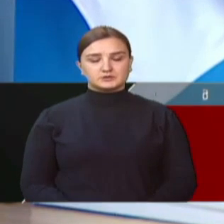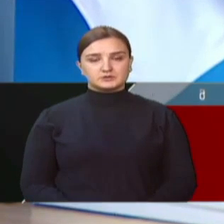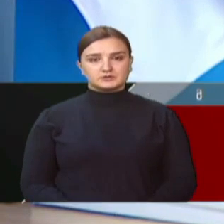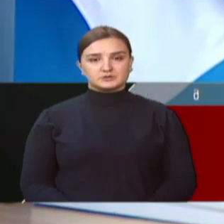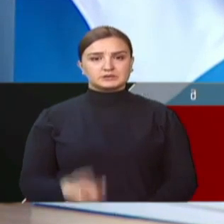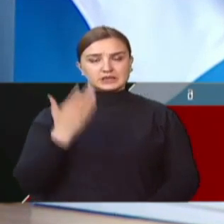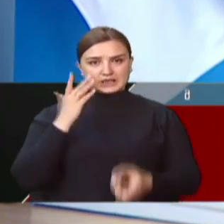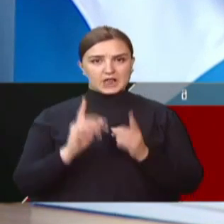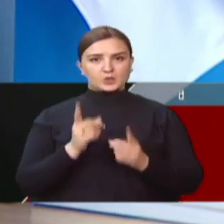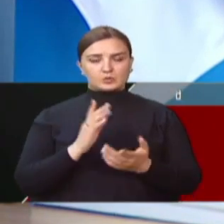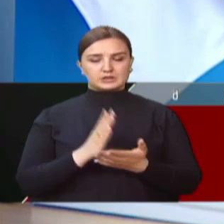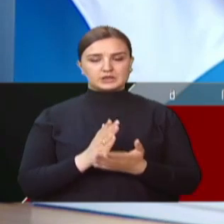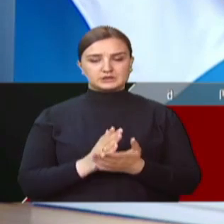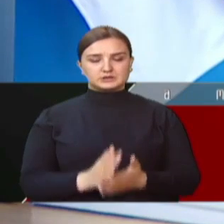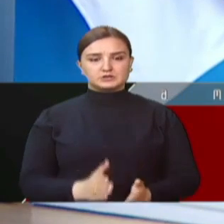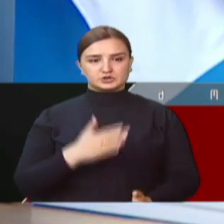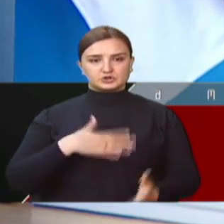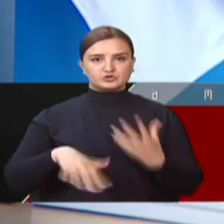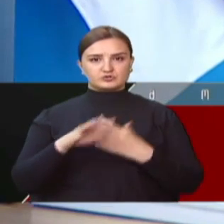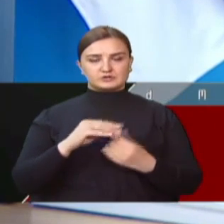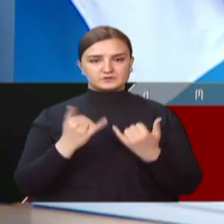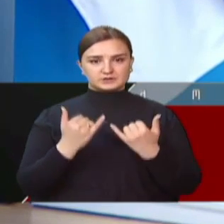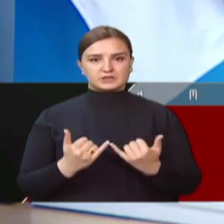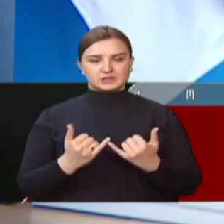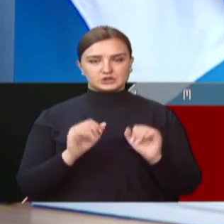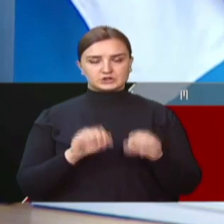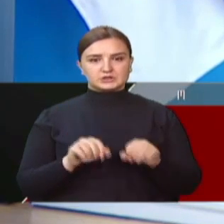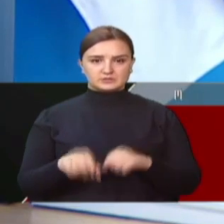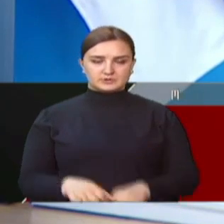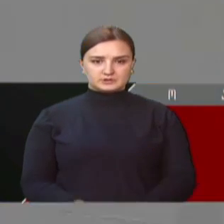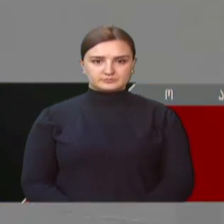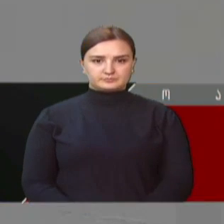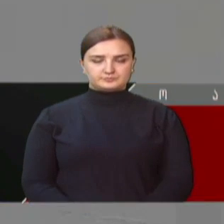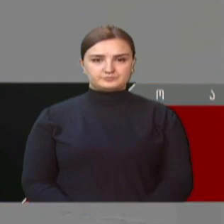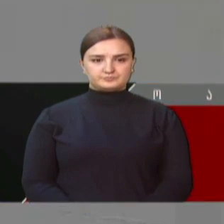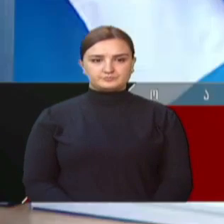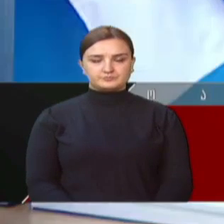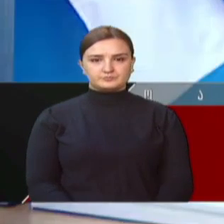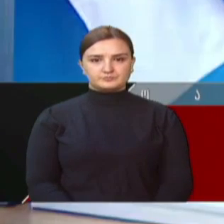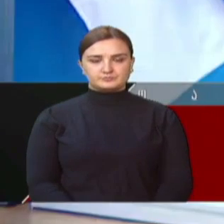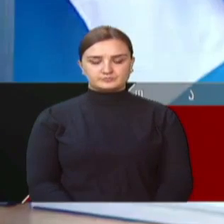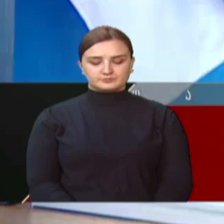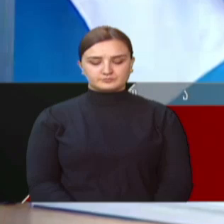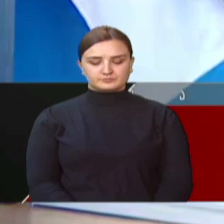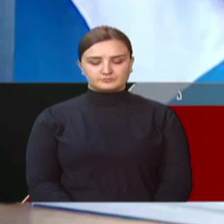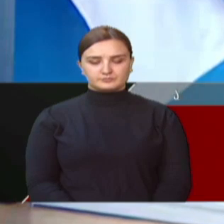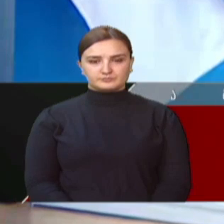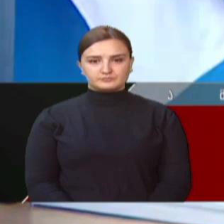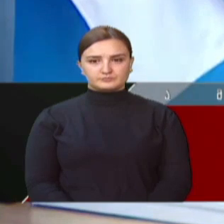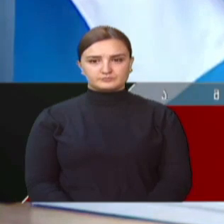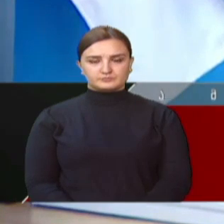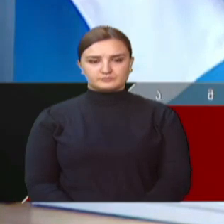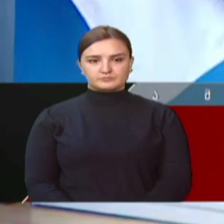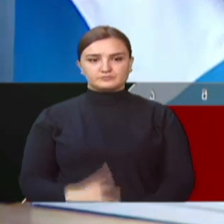რომელიც რეალურად არის ჩვენთვის ახლა შესაძლებელი. ჩვენ ვიყენებთ ყველაფერს, რაც შესაძლებელია, რომ მხარი